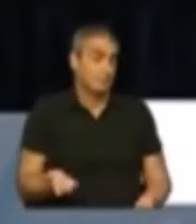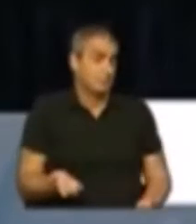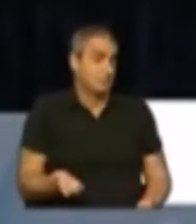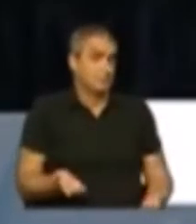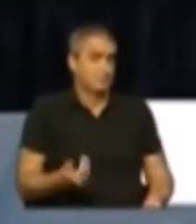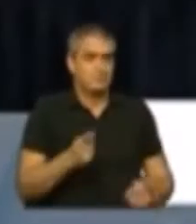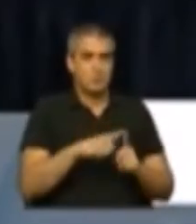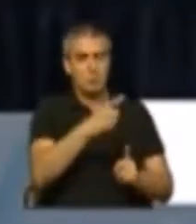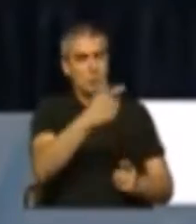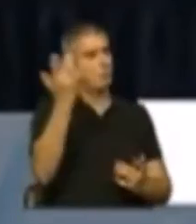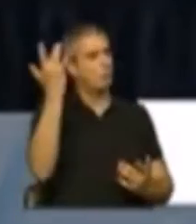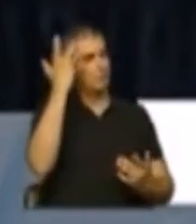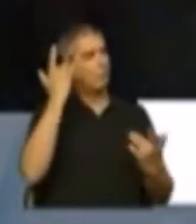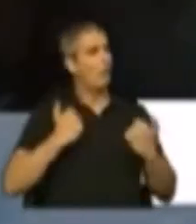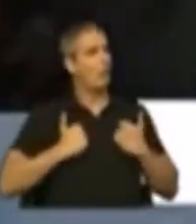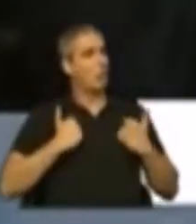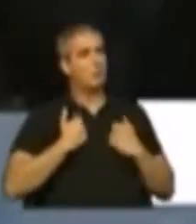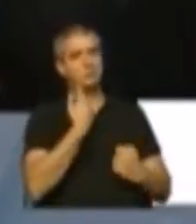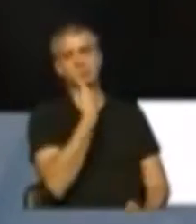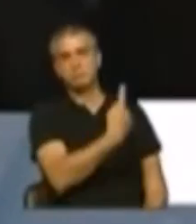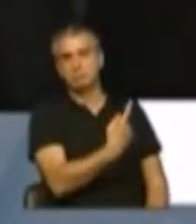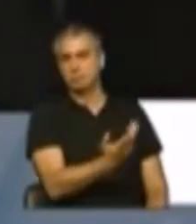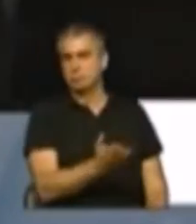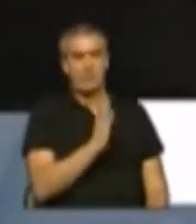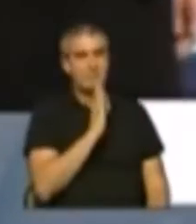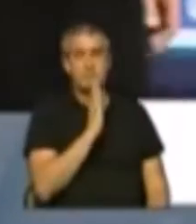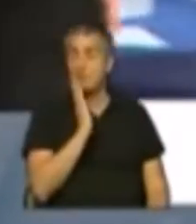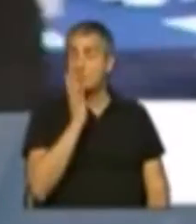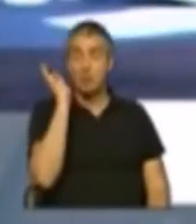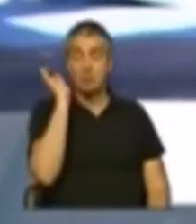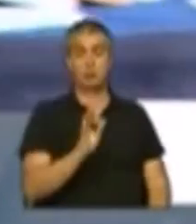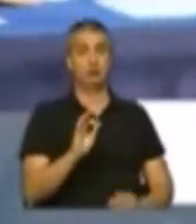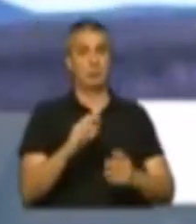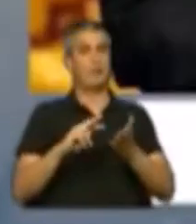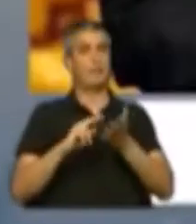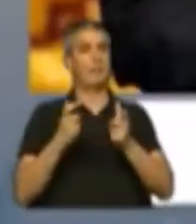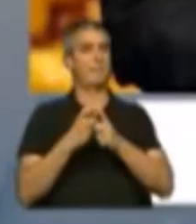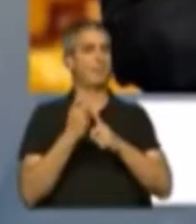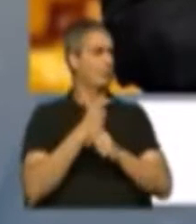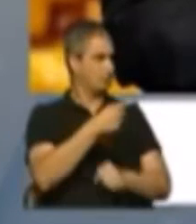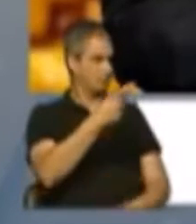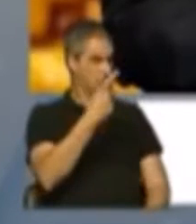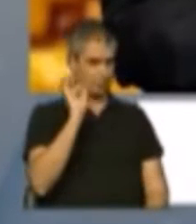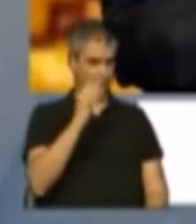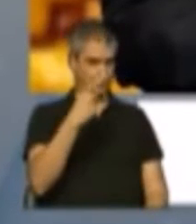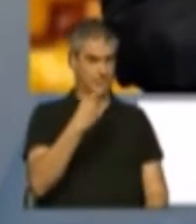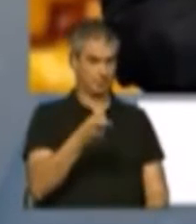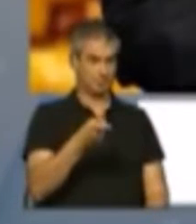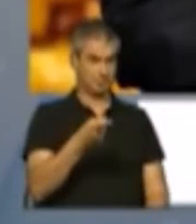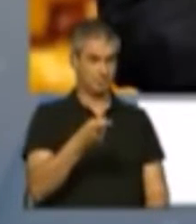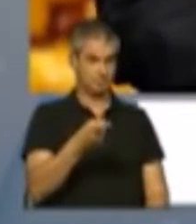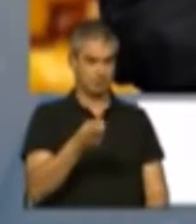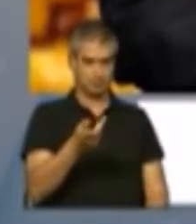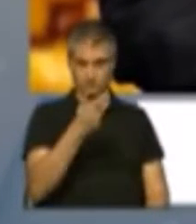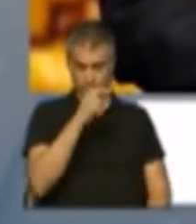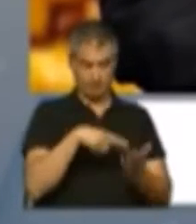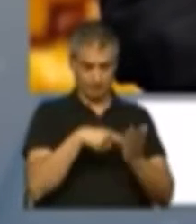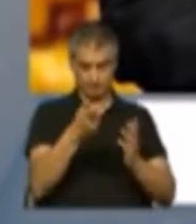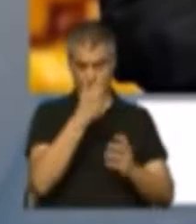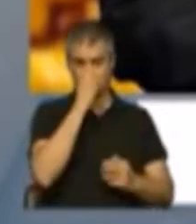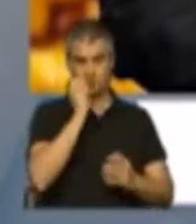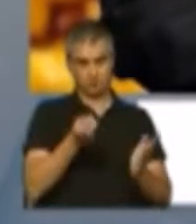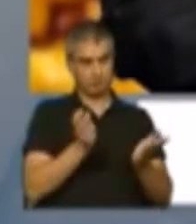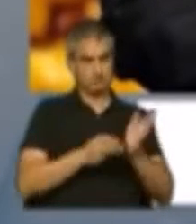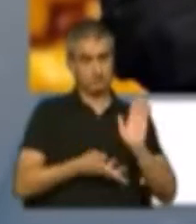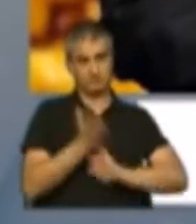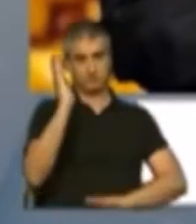כאן אגואיזם צרוף ופגיעה מאוד מאוד קשה במפלגת העבודה. וזה מביא אותך מה לעזוב את הוועידה בשלב הזה?